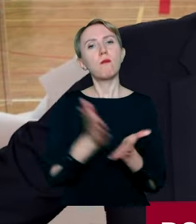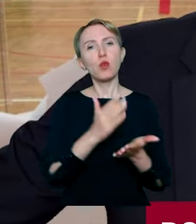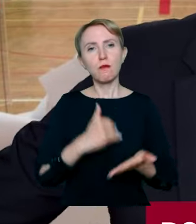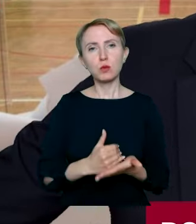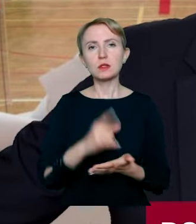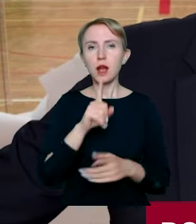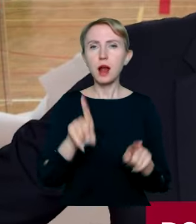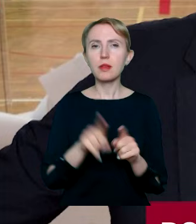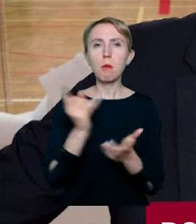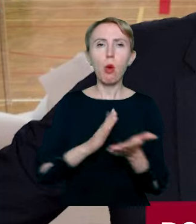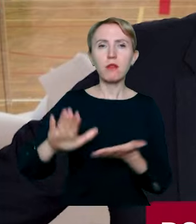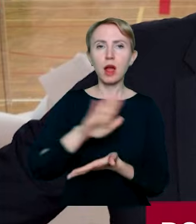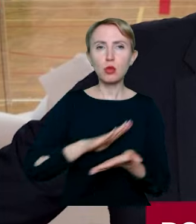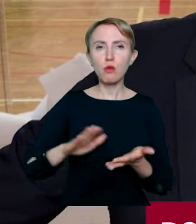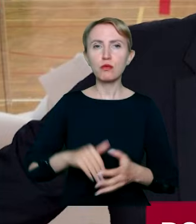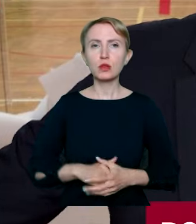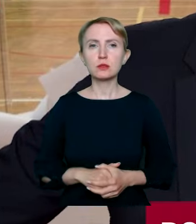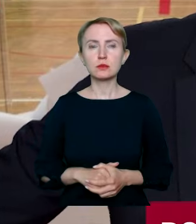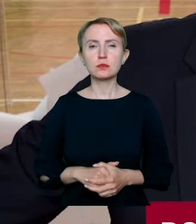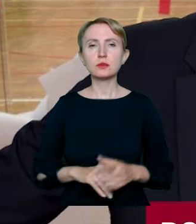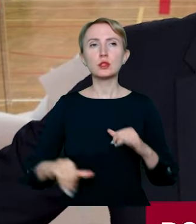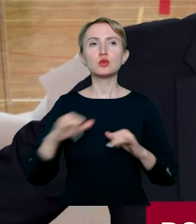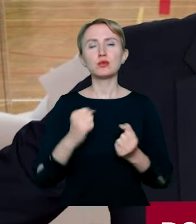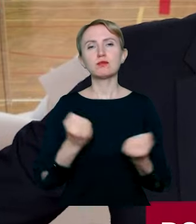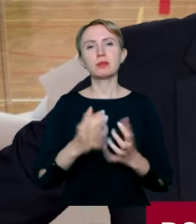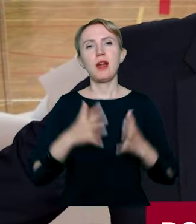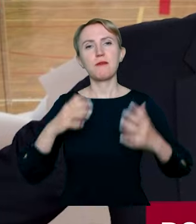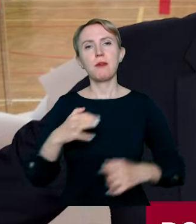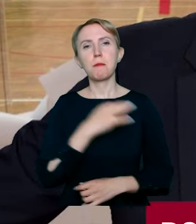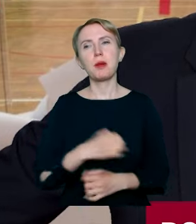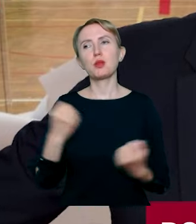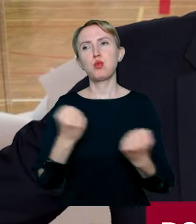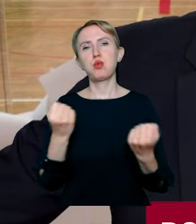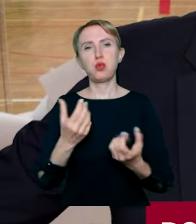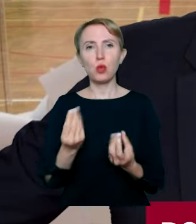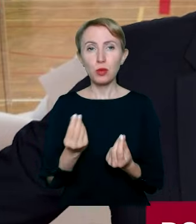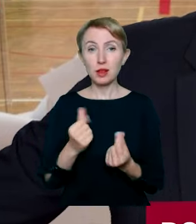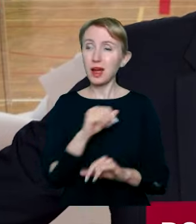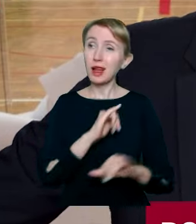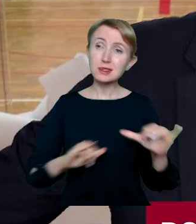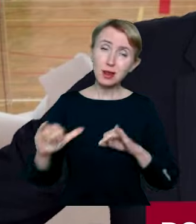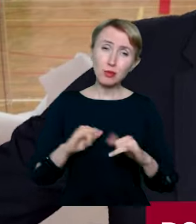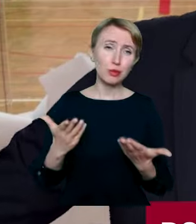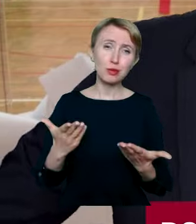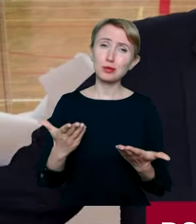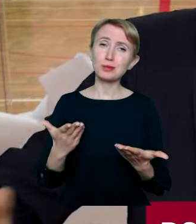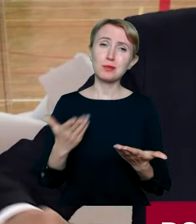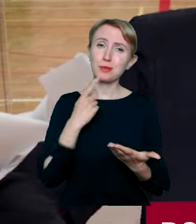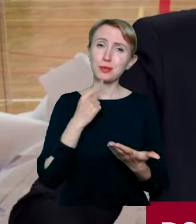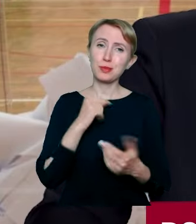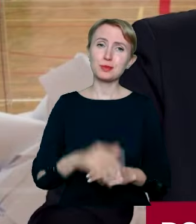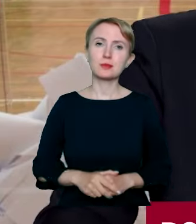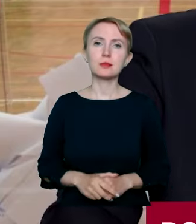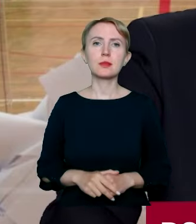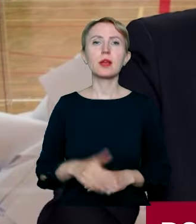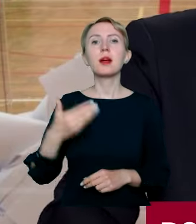też i powiatowym, rządzą duże partie i duże pieniądze, a samorządności tam jest niewiele. To może od